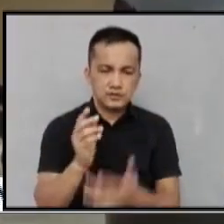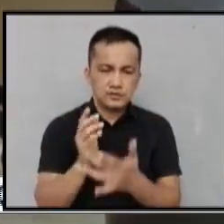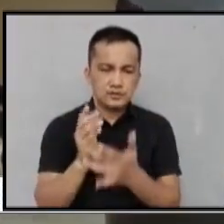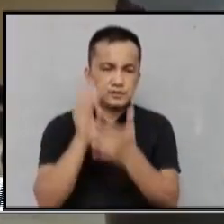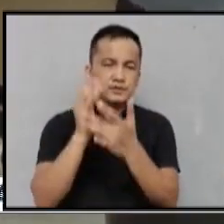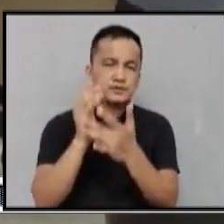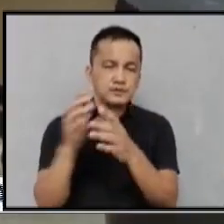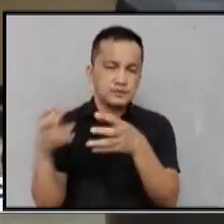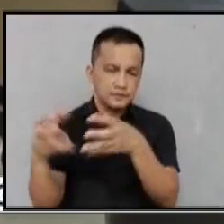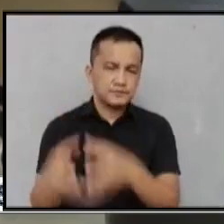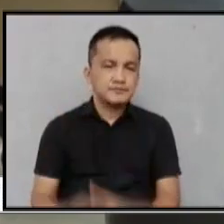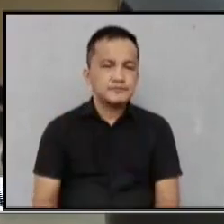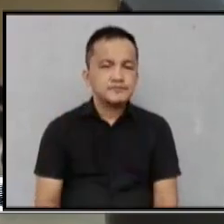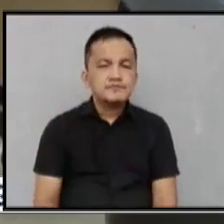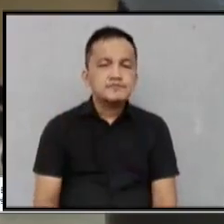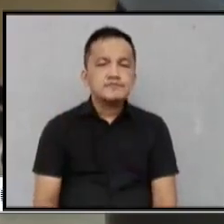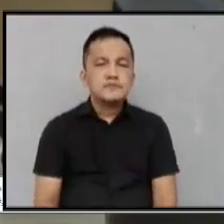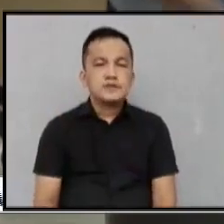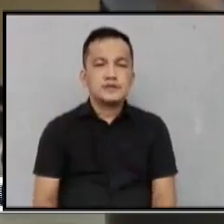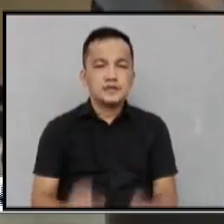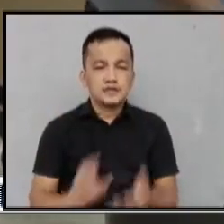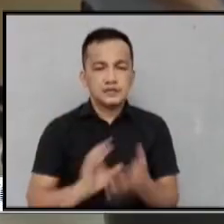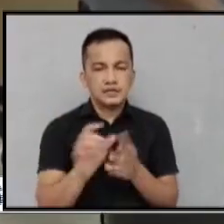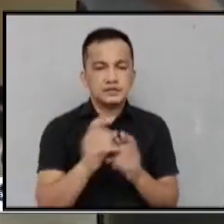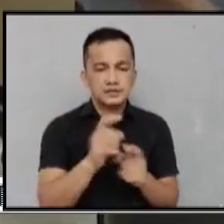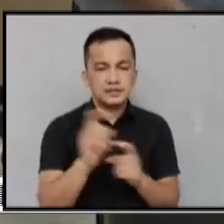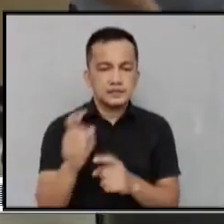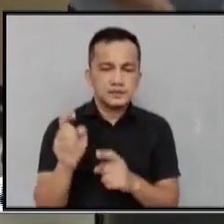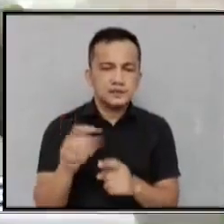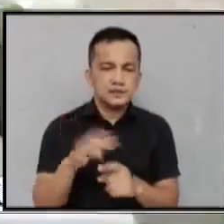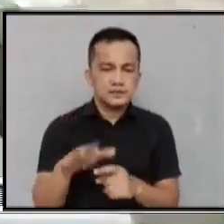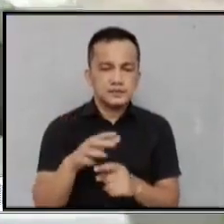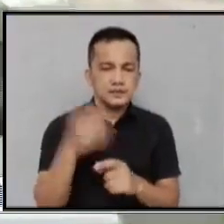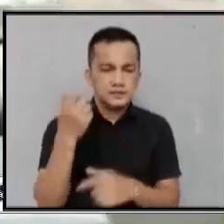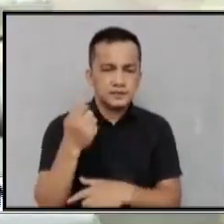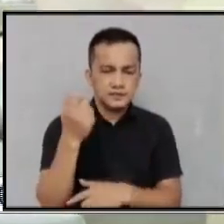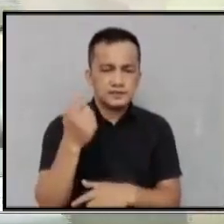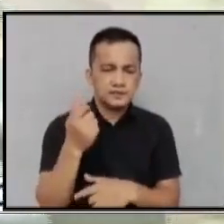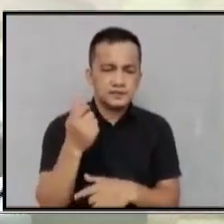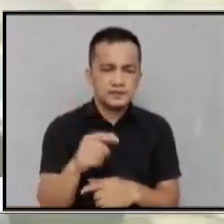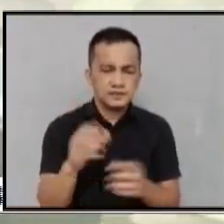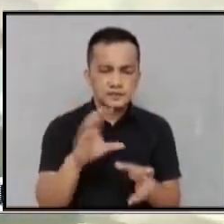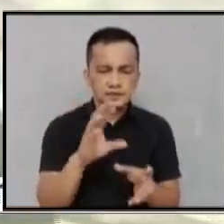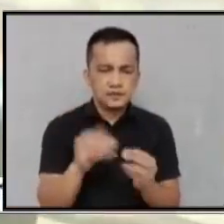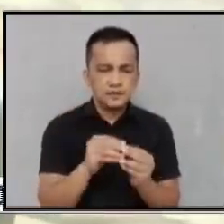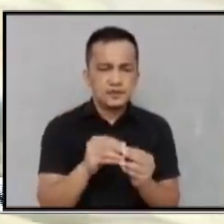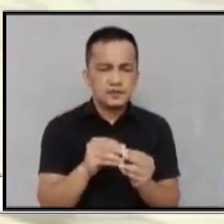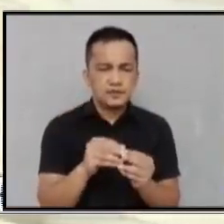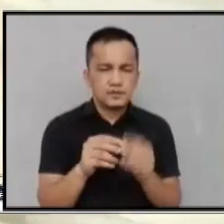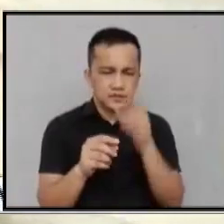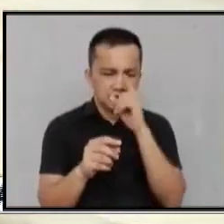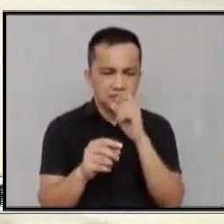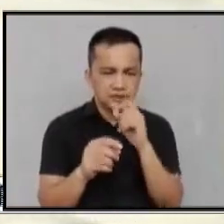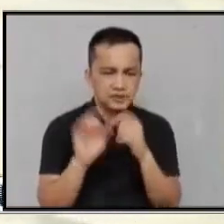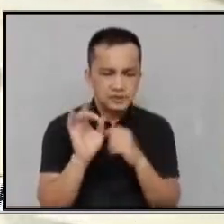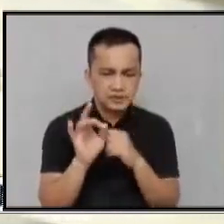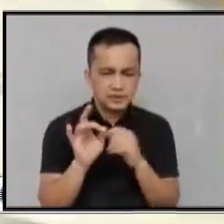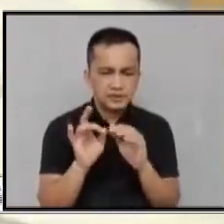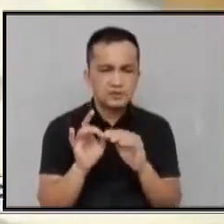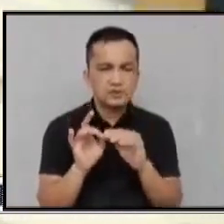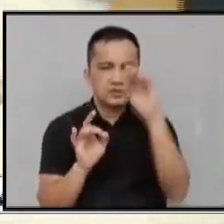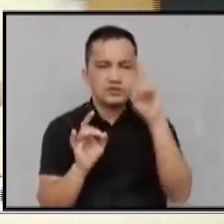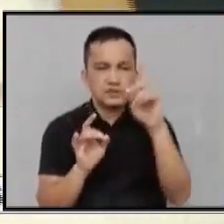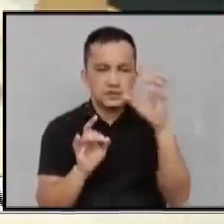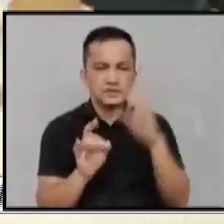din ang pagbibigay ng cash gift ng GSIS sa kanilang mga pensioners na umaabot na sa edad 80 hanggang 100 taong